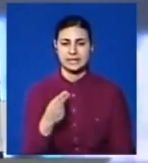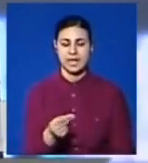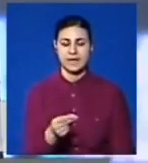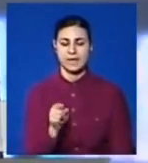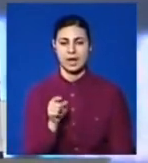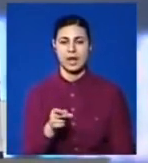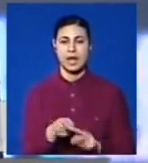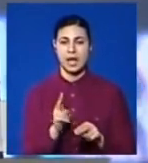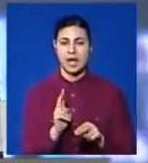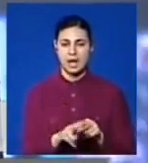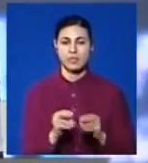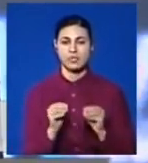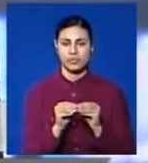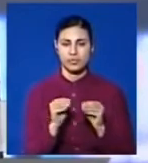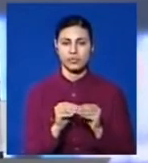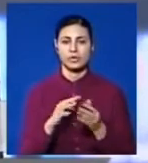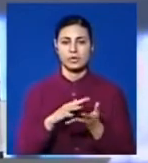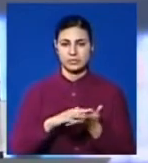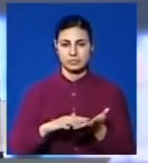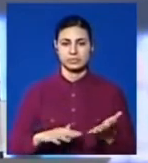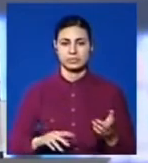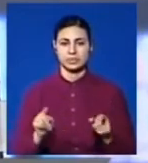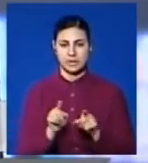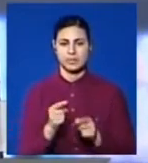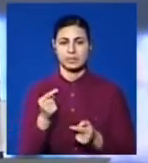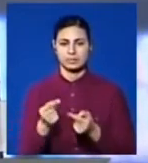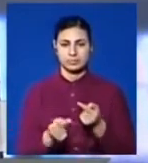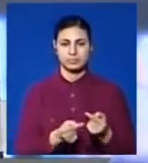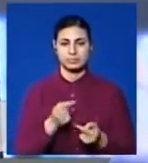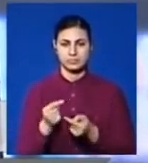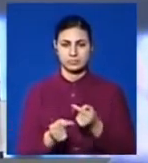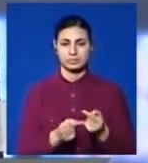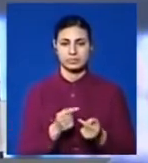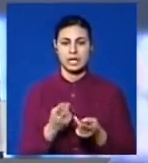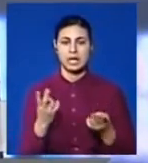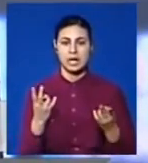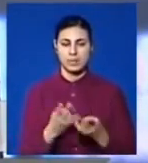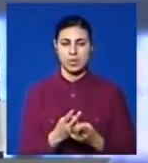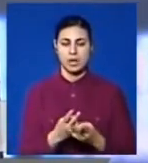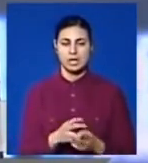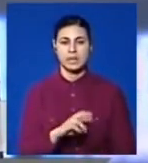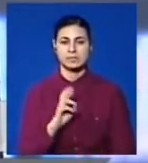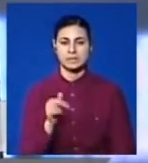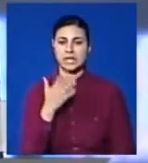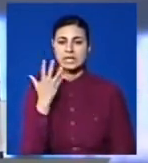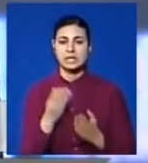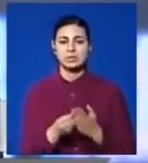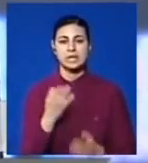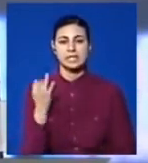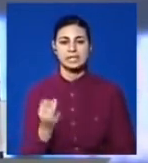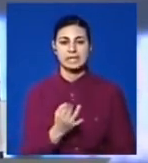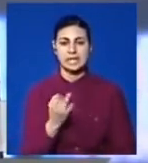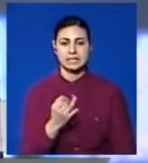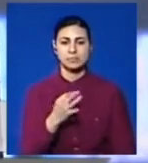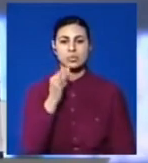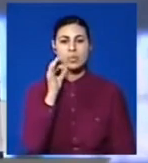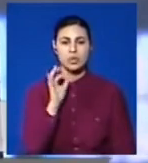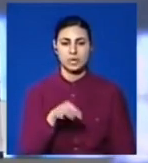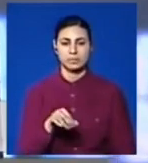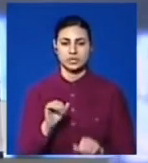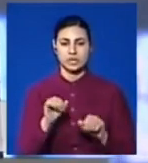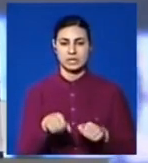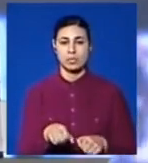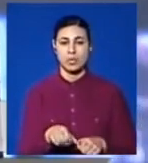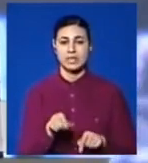ამ მანკიერი პრაქტიკის, დამკვიდრებული პრაქტიკის გამოყენების და საკუთარ ინტერესებზე მორგების